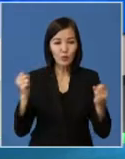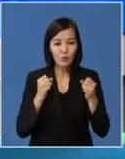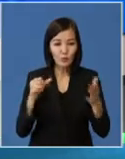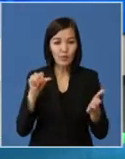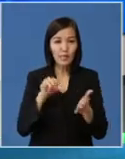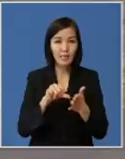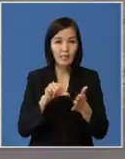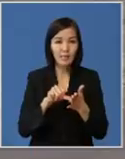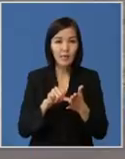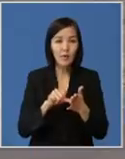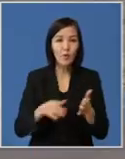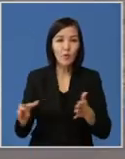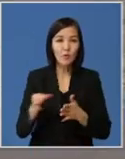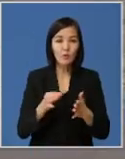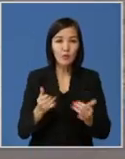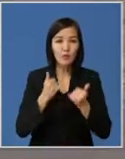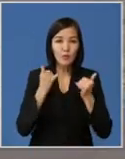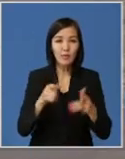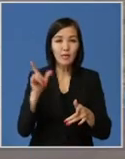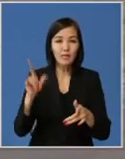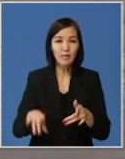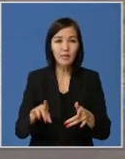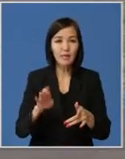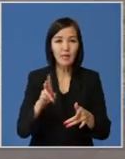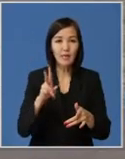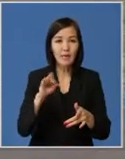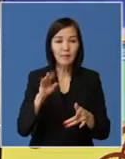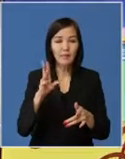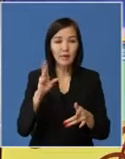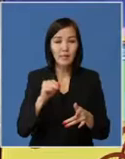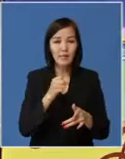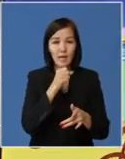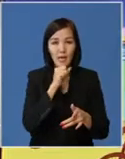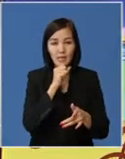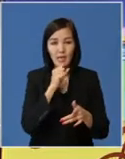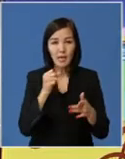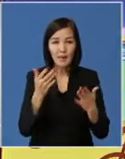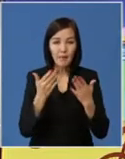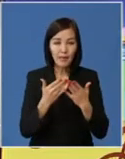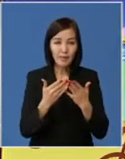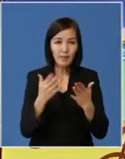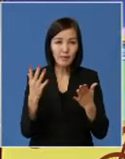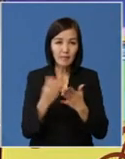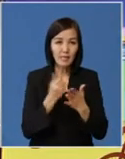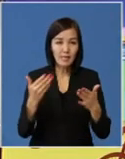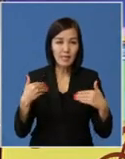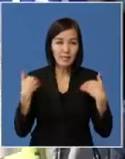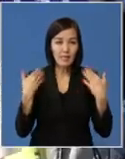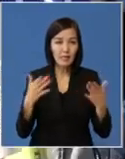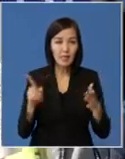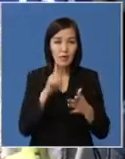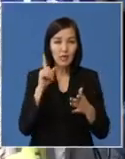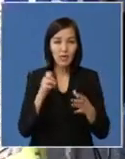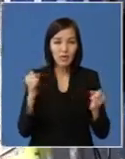сынауға ниет білдірген. Оларға облысымыздың құрметті азаматы Райымбеков Әлімғазы ақсақал бата беріп сәттілік тіледі. Мұнан соң жастар спорт сарайынан